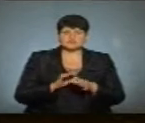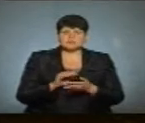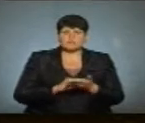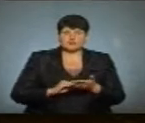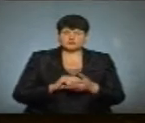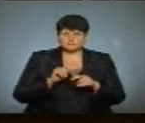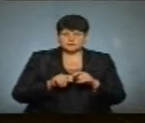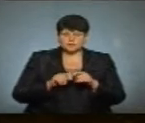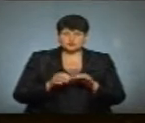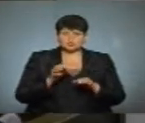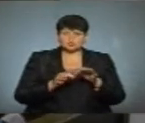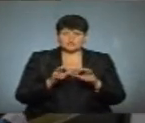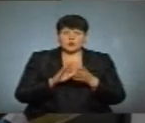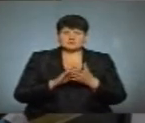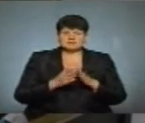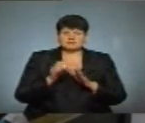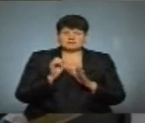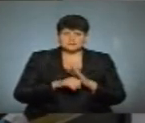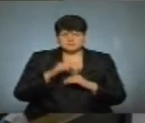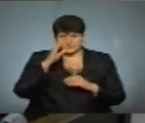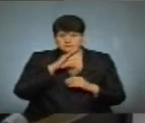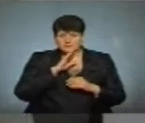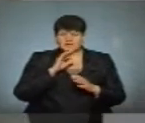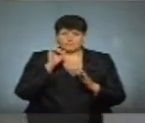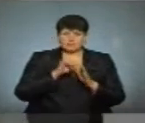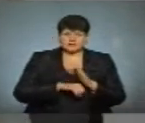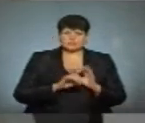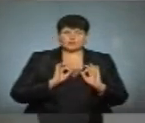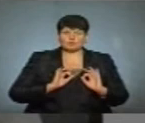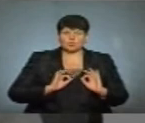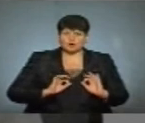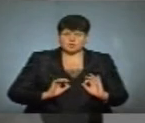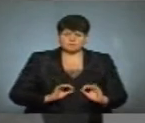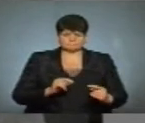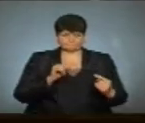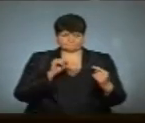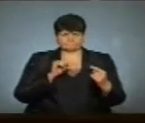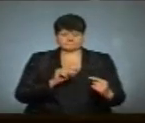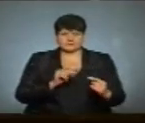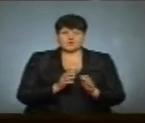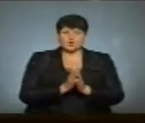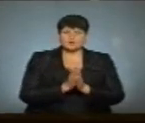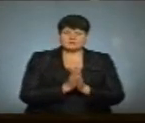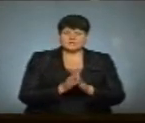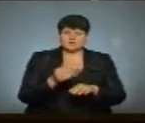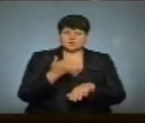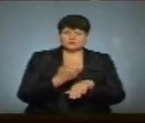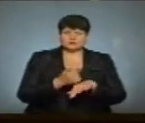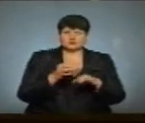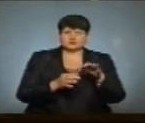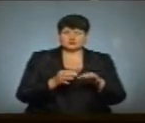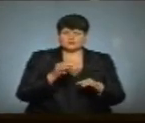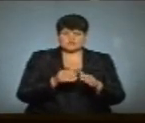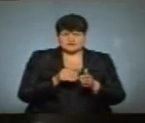дослідження судових обставин вбивства. Батьки вбитого прокурор Ірина Єдинак заперечили. Клопотання головуючий суддя Ігор